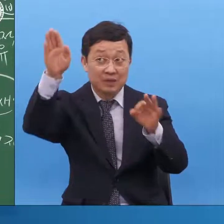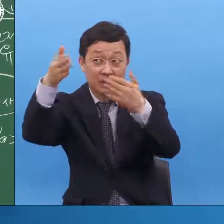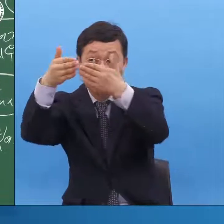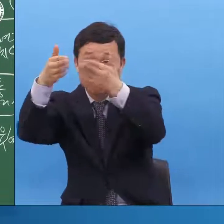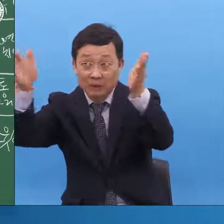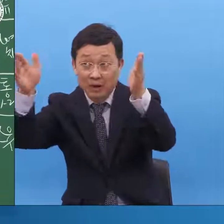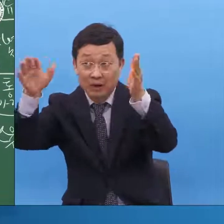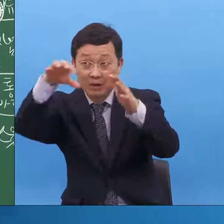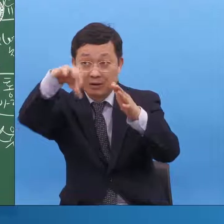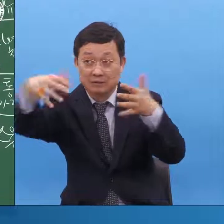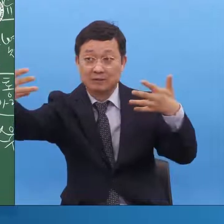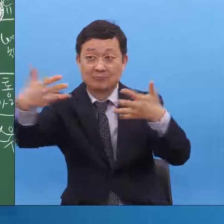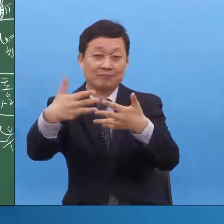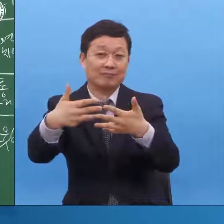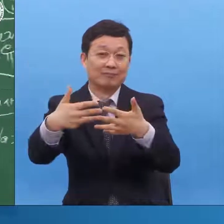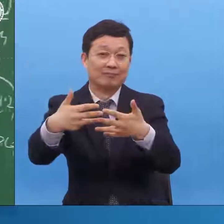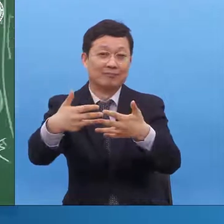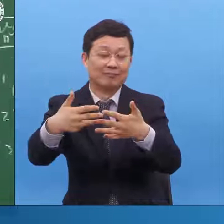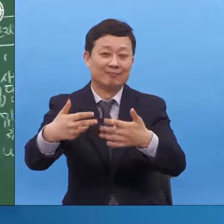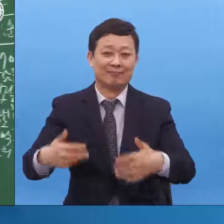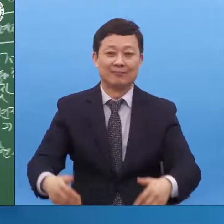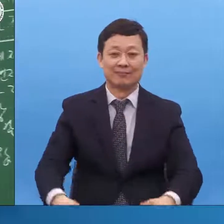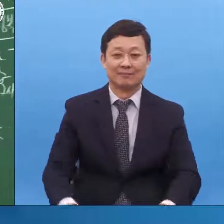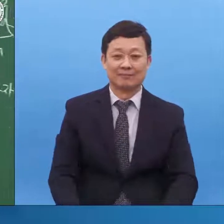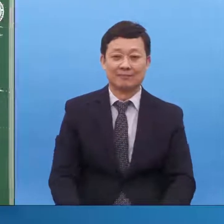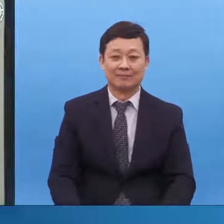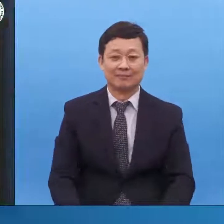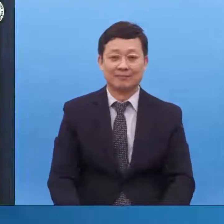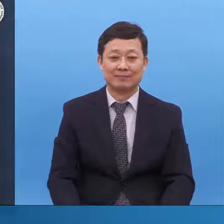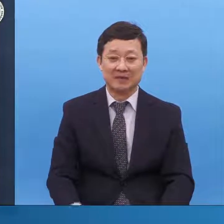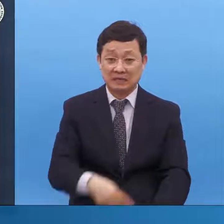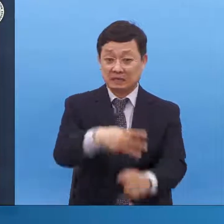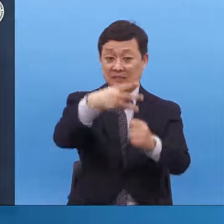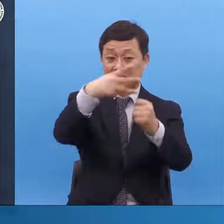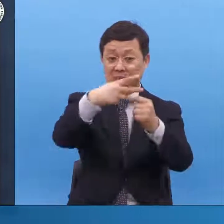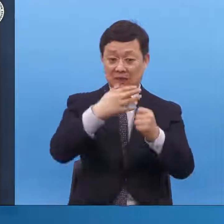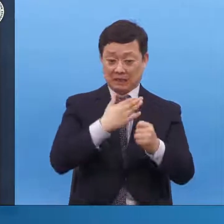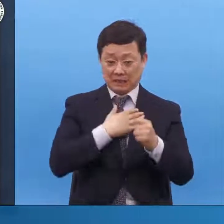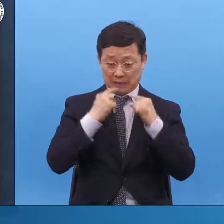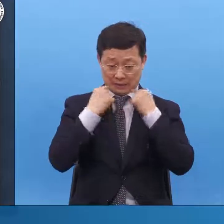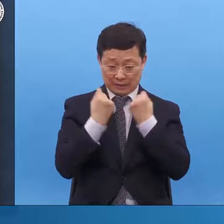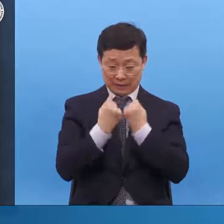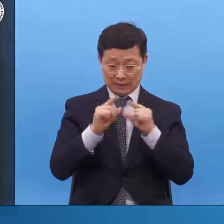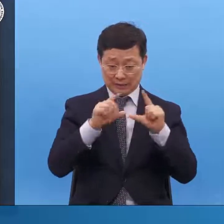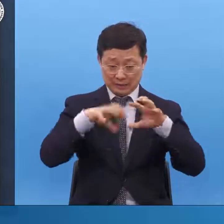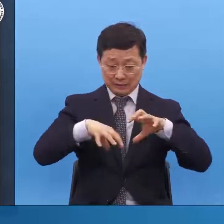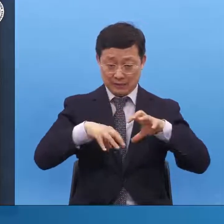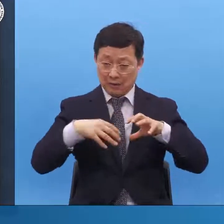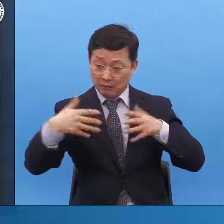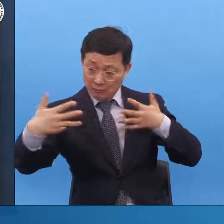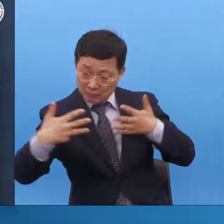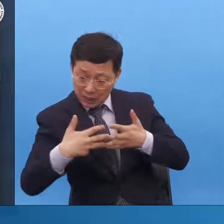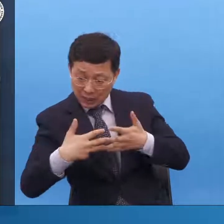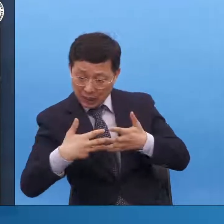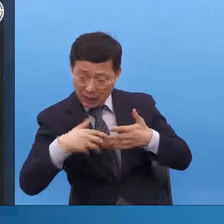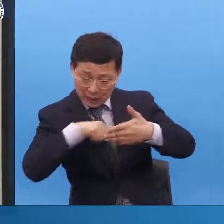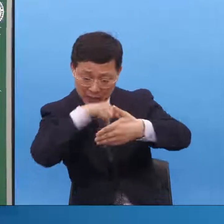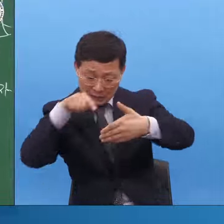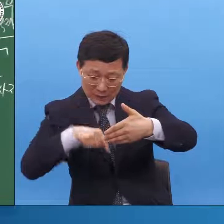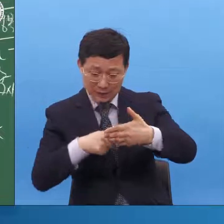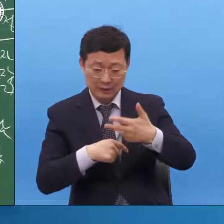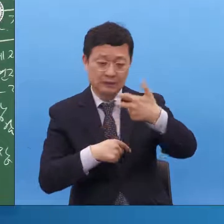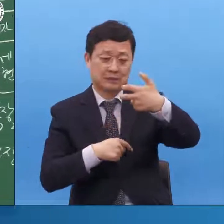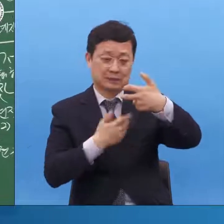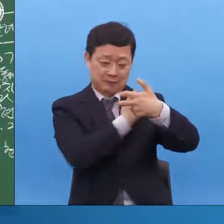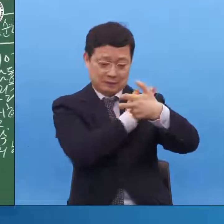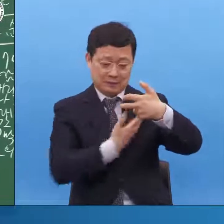field. 그러고 난 뒤에 이 두 가지 답을 가져오면 나의 현장 속에서 반드시 70제자가 나옵니다. And then with these two answers, when you